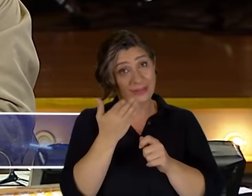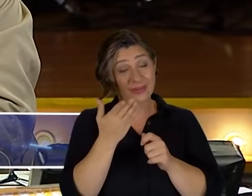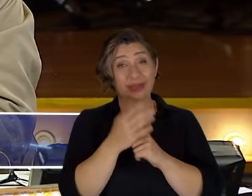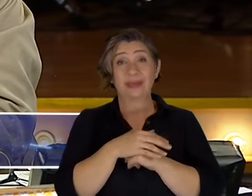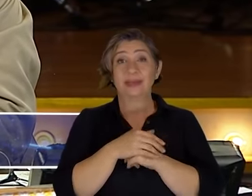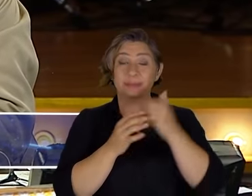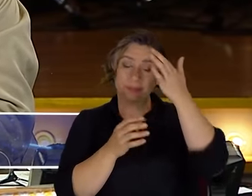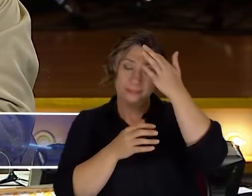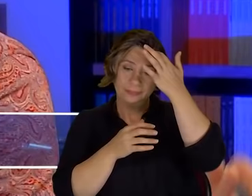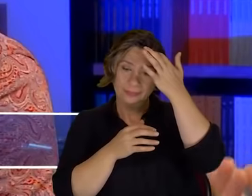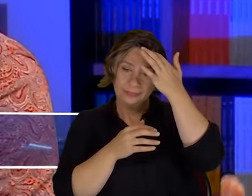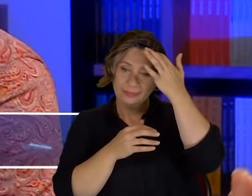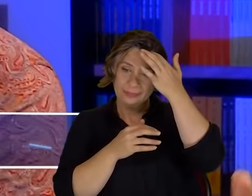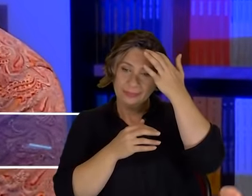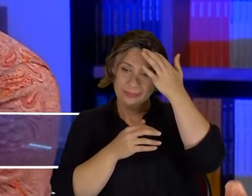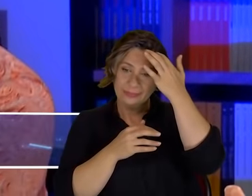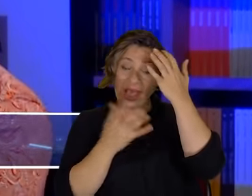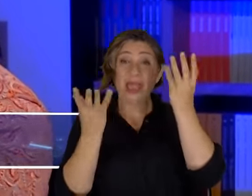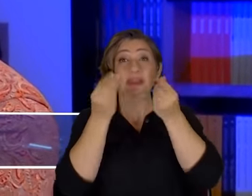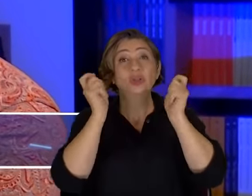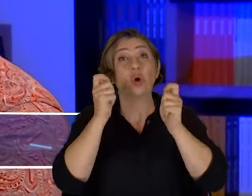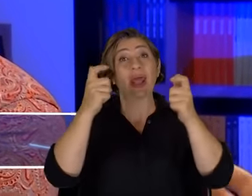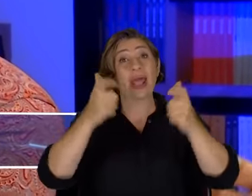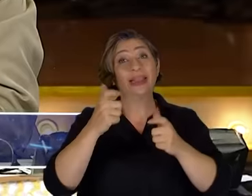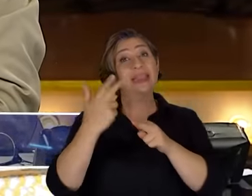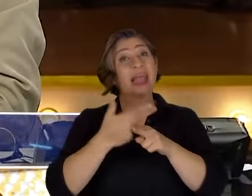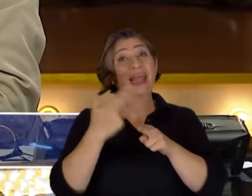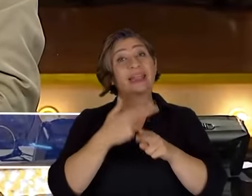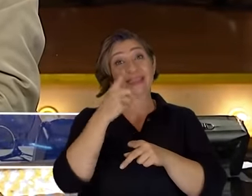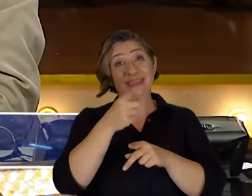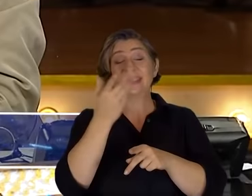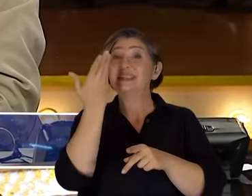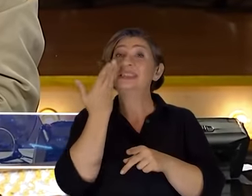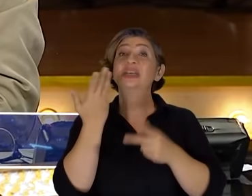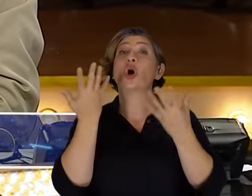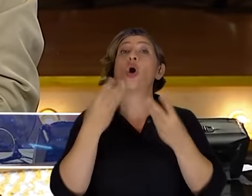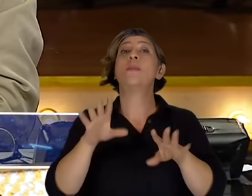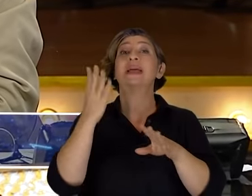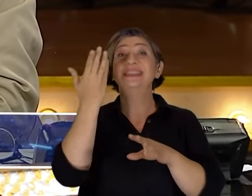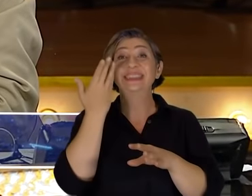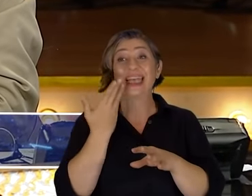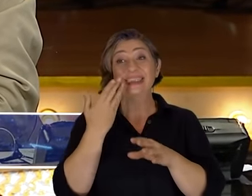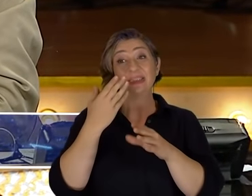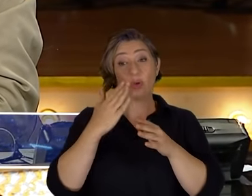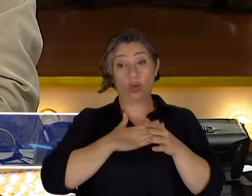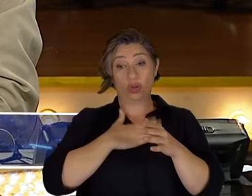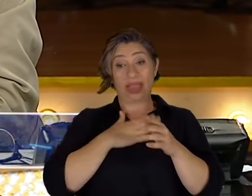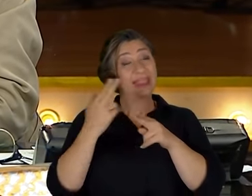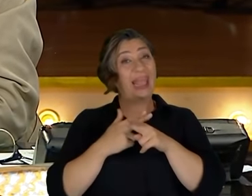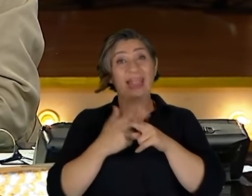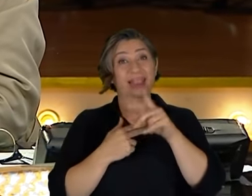Yani en zor yerlerde denedin kendini. Seyirci olmayan seyircinin önünde denedin çünkü şimdiye